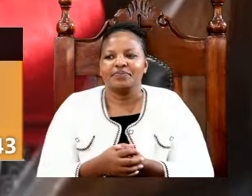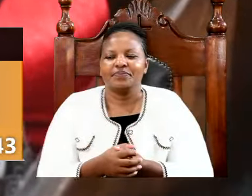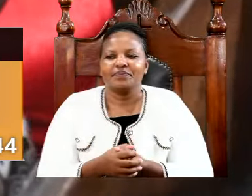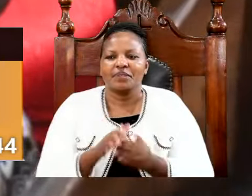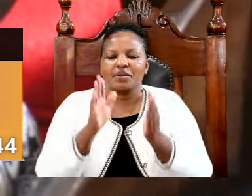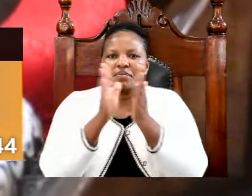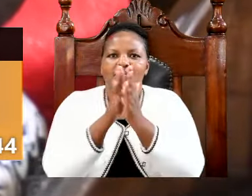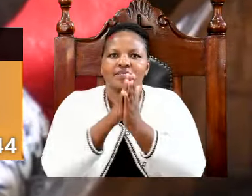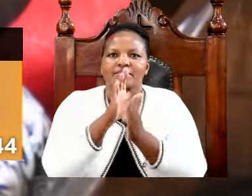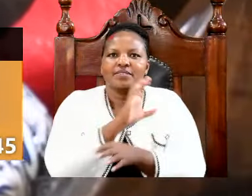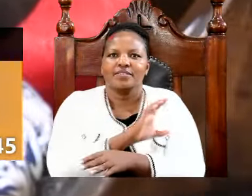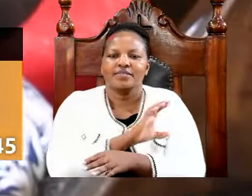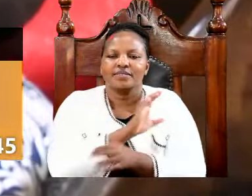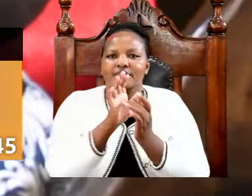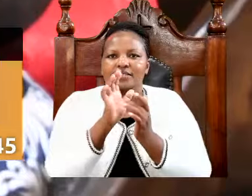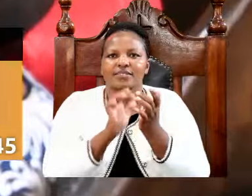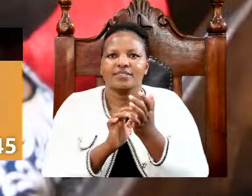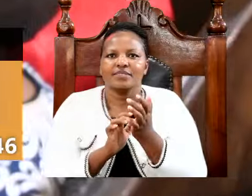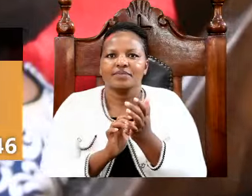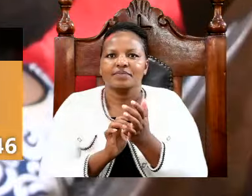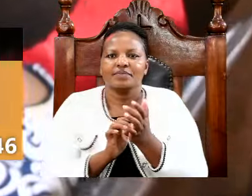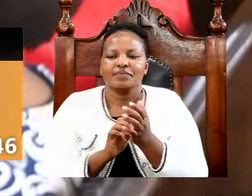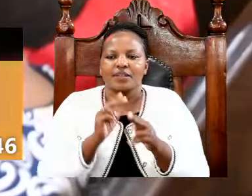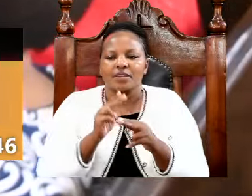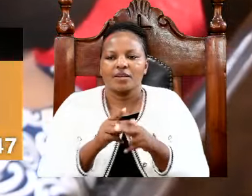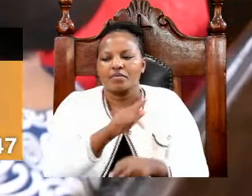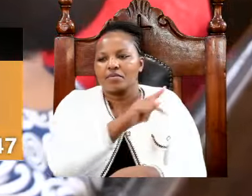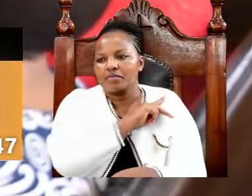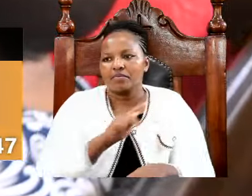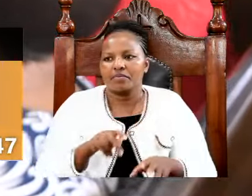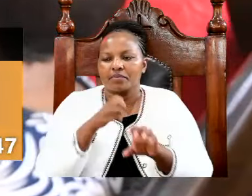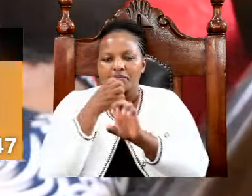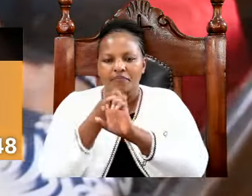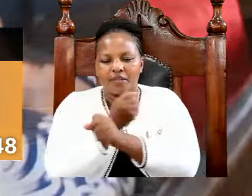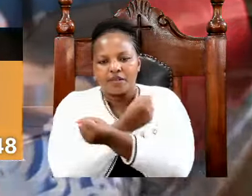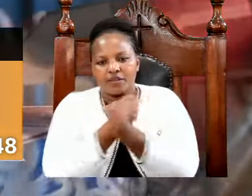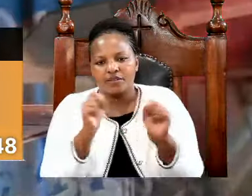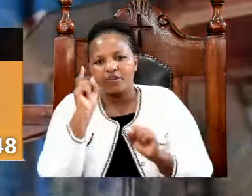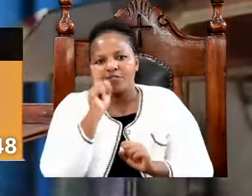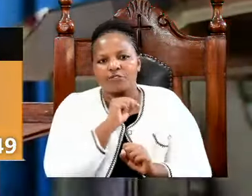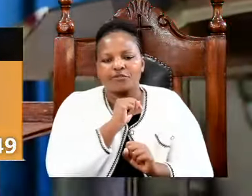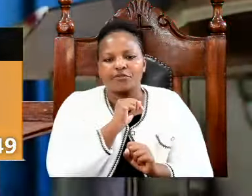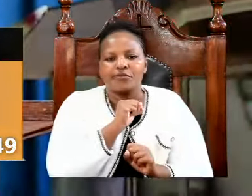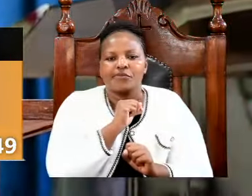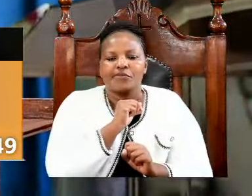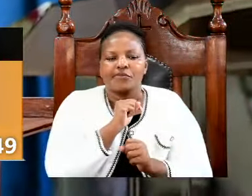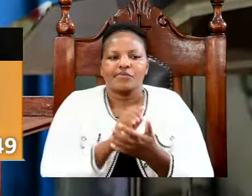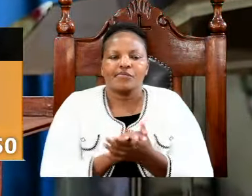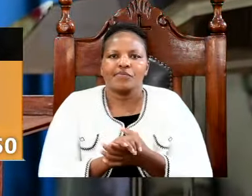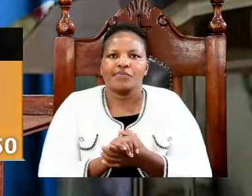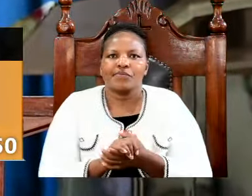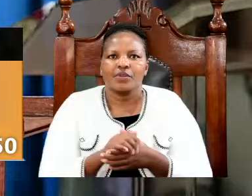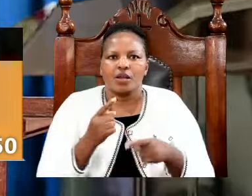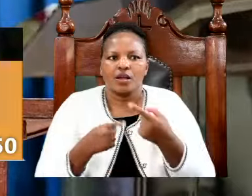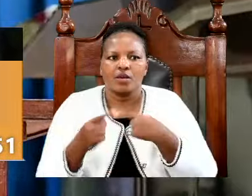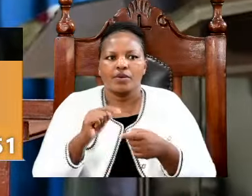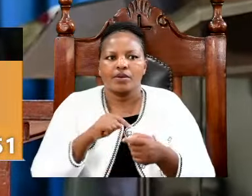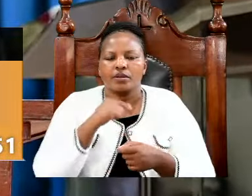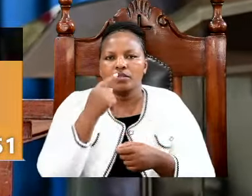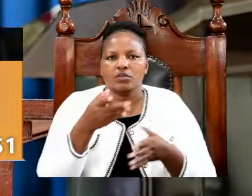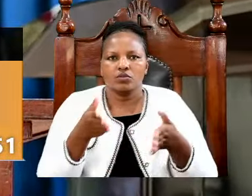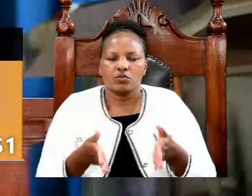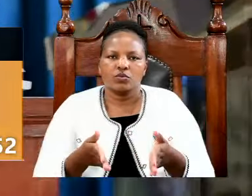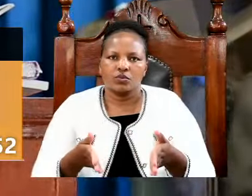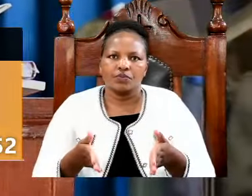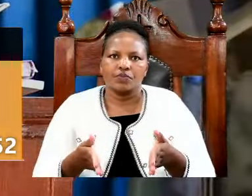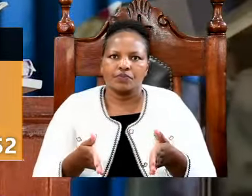Bwana Yesu asifiwe kabisa. Jina ni Kingston Irongo, nimeokoka Yesu ni Bwana. Nimekuja kufanya matangazo ya siku ya